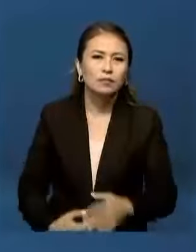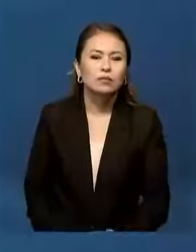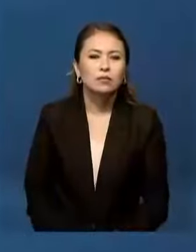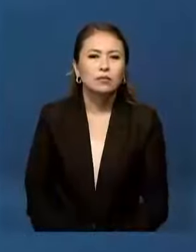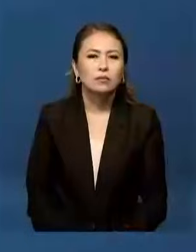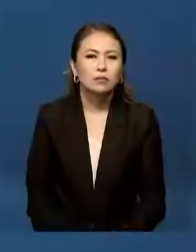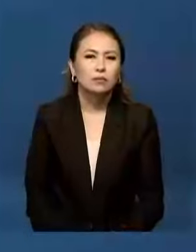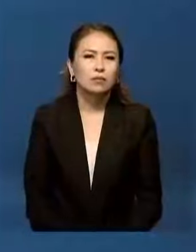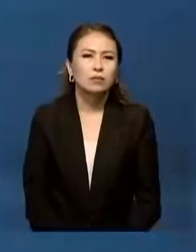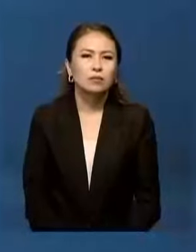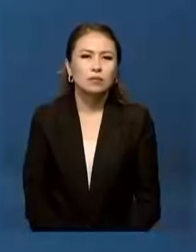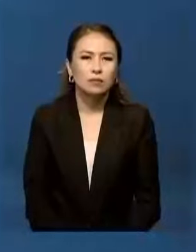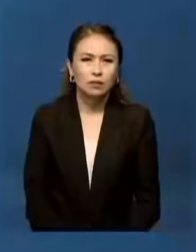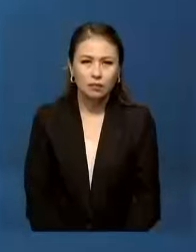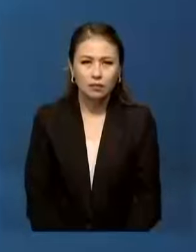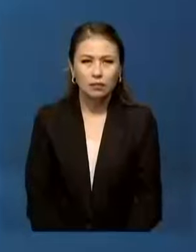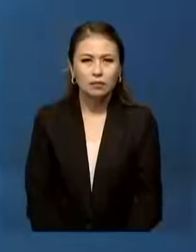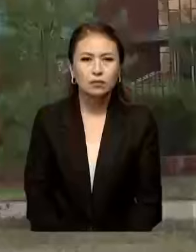қаршыға ала тыңдап қайтты.